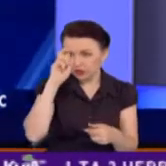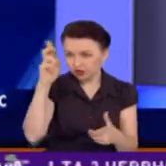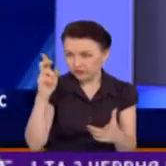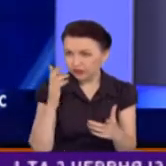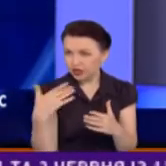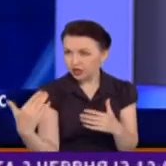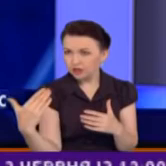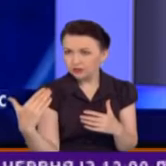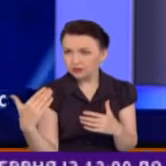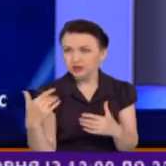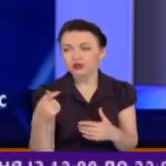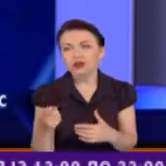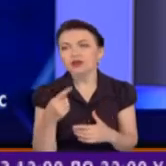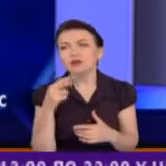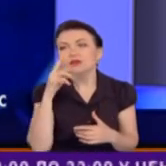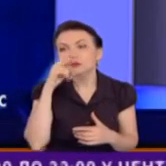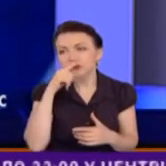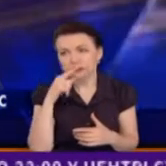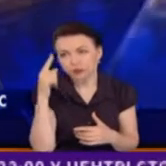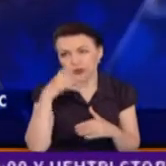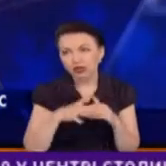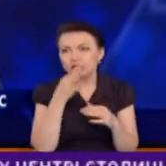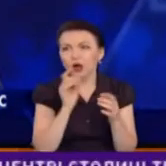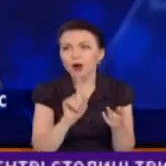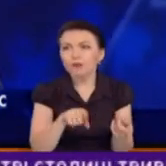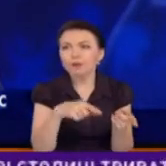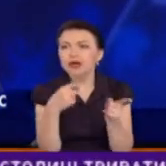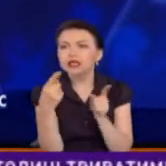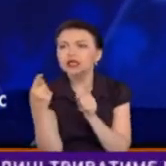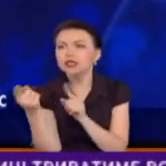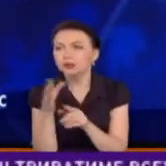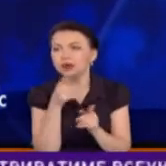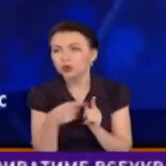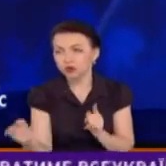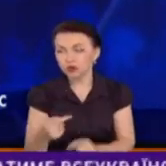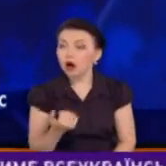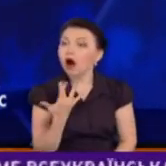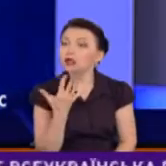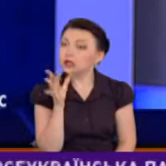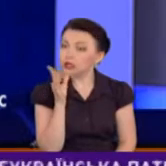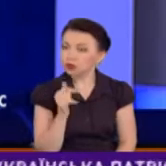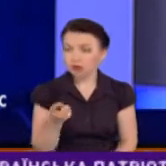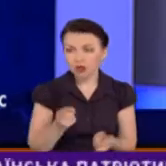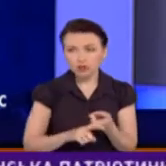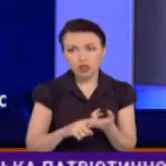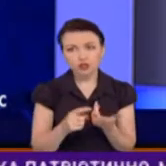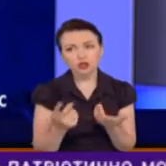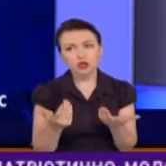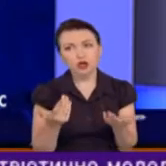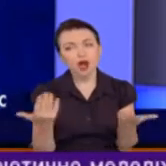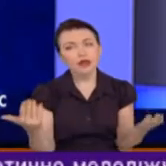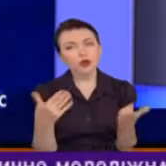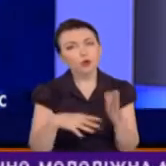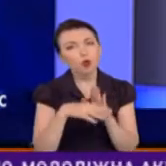боку НКРКП. Ви мене не почули. Я сказала про перехідний період. А скільки він буде часу? Це буде залежати від того, яку ми з вами